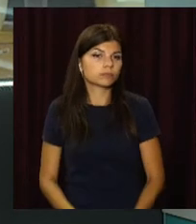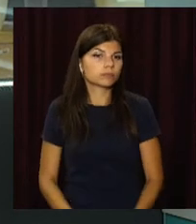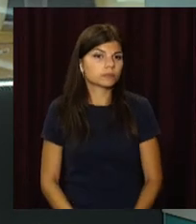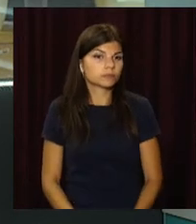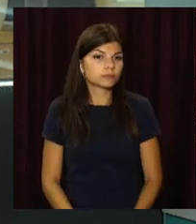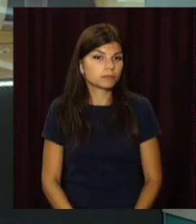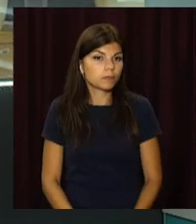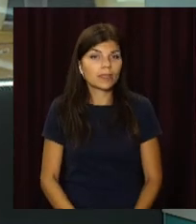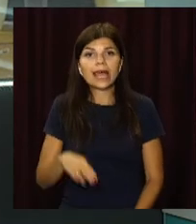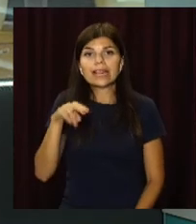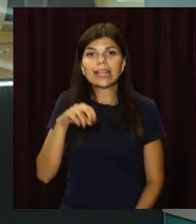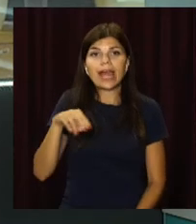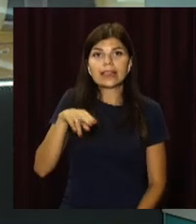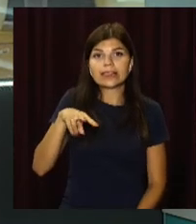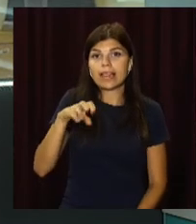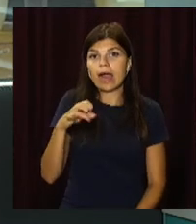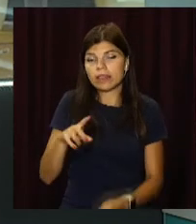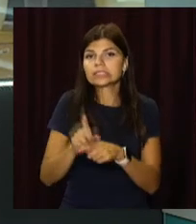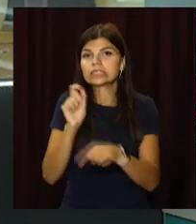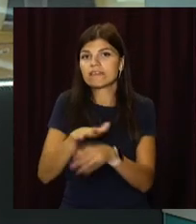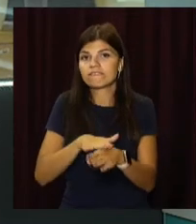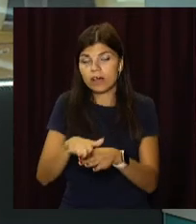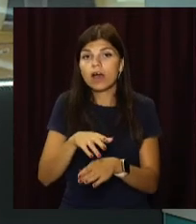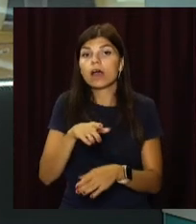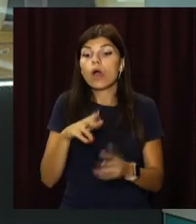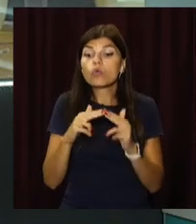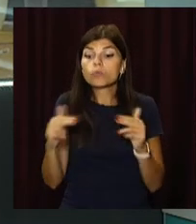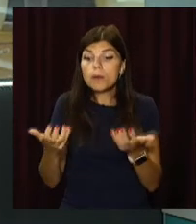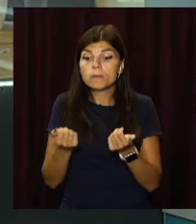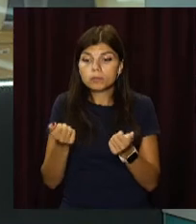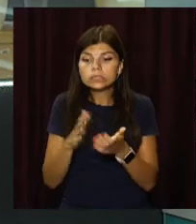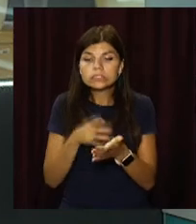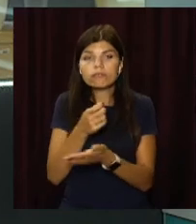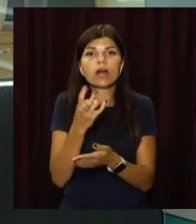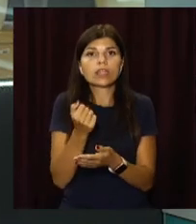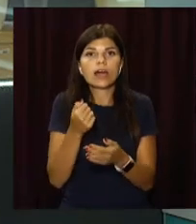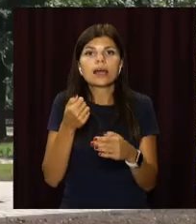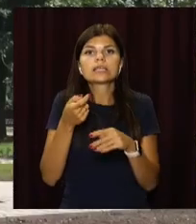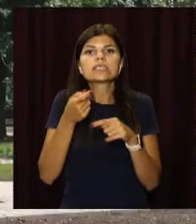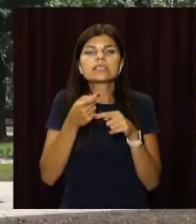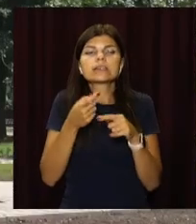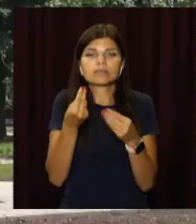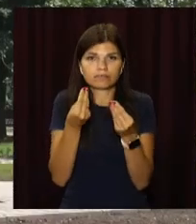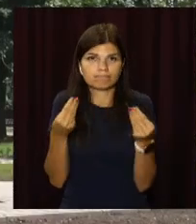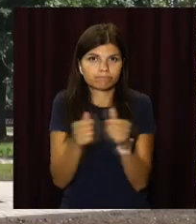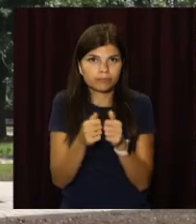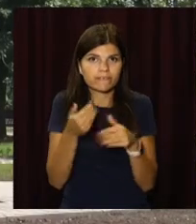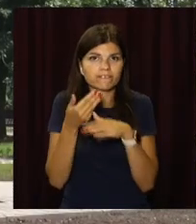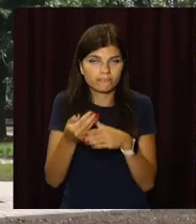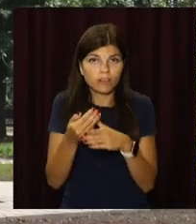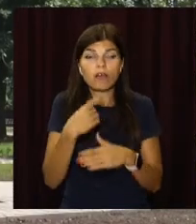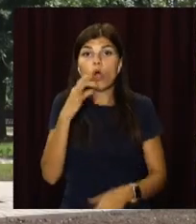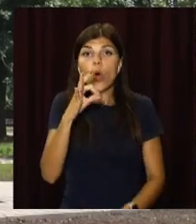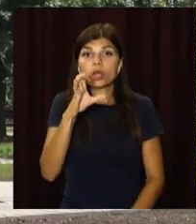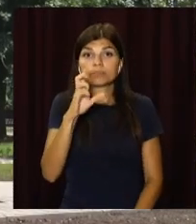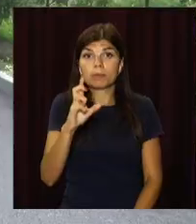Дедлайн – 31 серпня. У Дніпрі завершується прийом заявок на співфінансування. У міськраді закликають ОСББ не